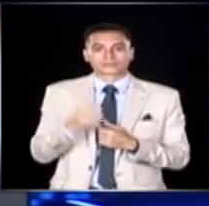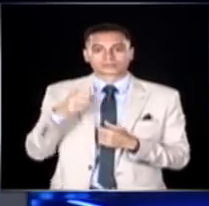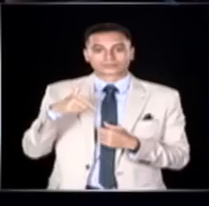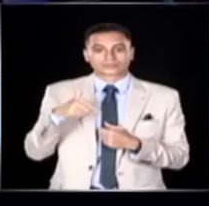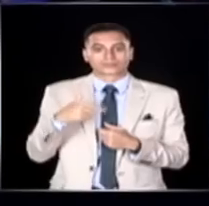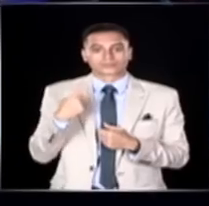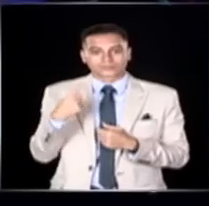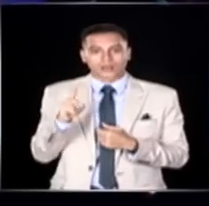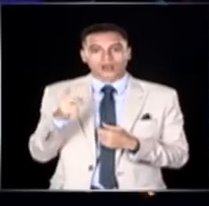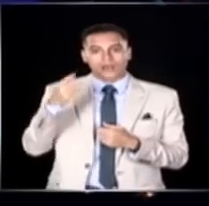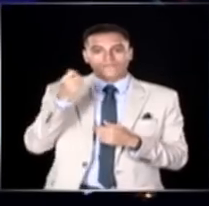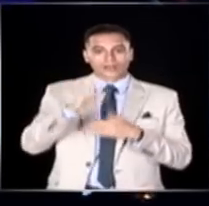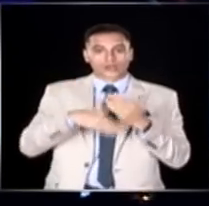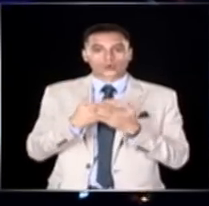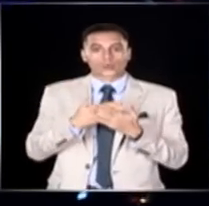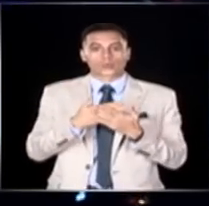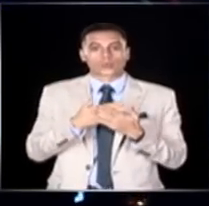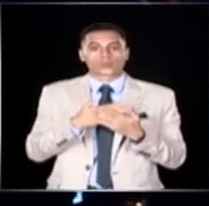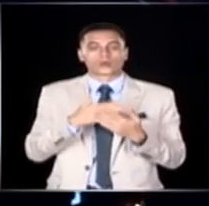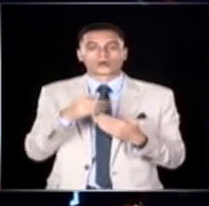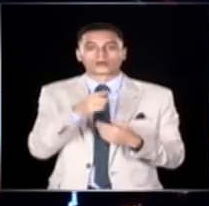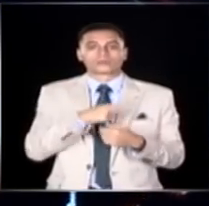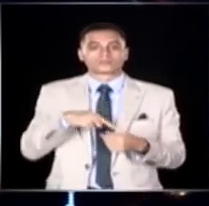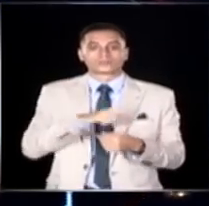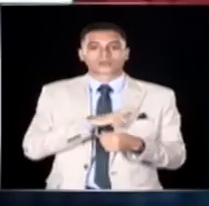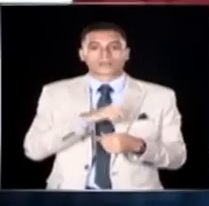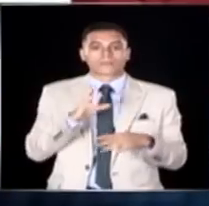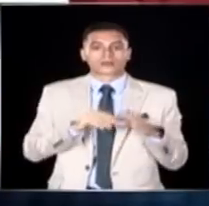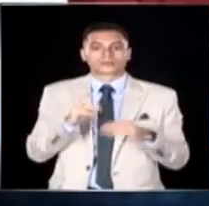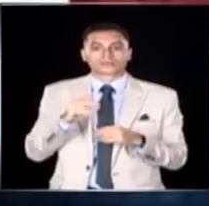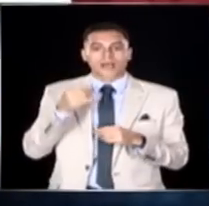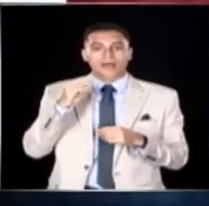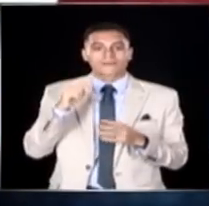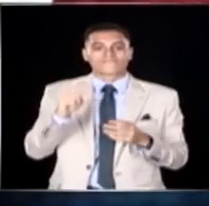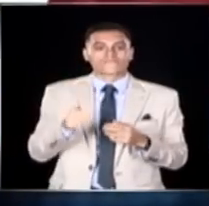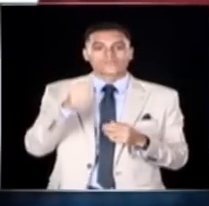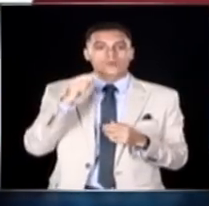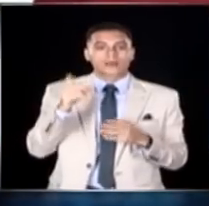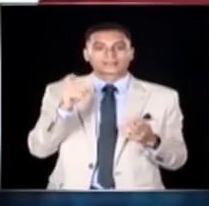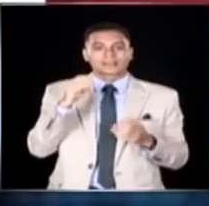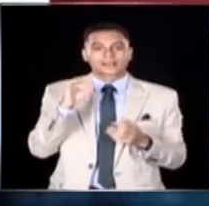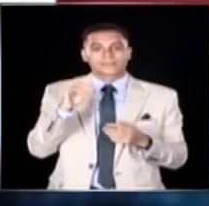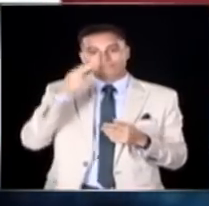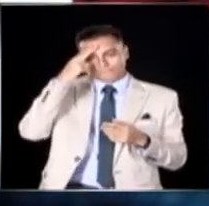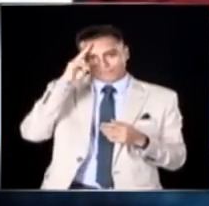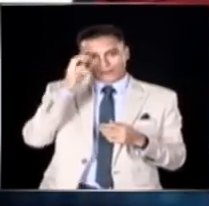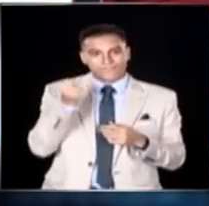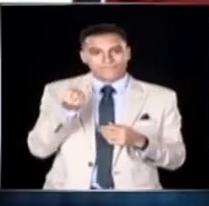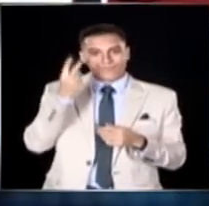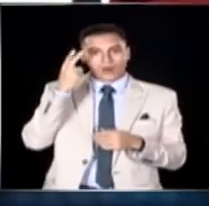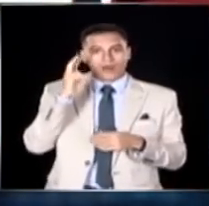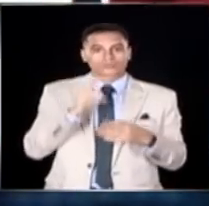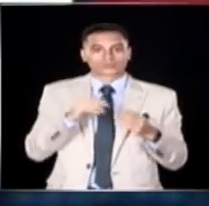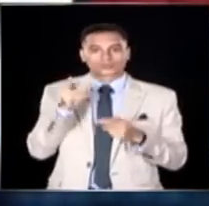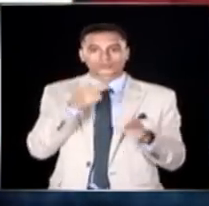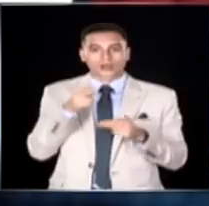ستة. صح. رجعوا التلامذة هي قصيدة لشاعر عامية راحل، فمن هو؟ أحمد فؤاد نجم. صح. من هو مؤلف الموسيقى التصويرية لمسلسل